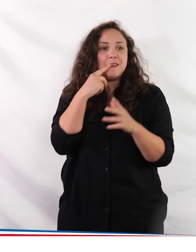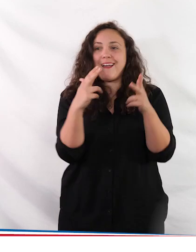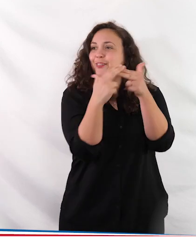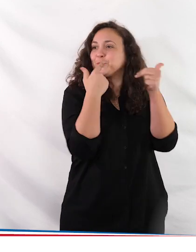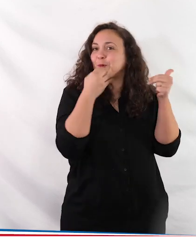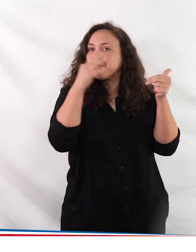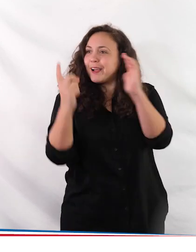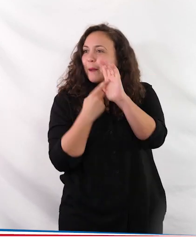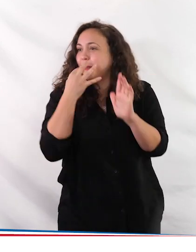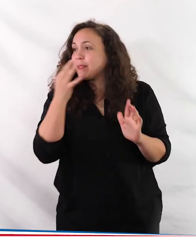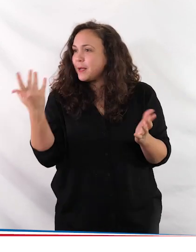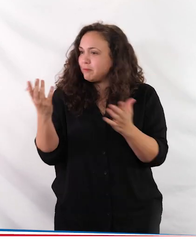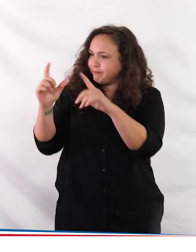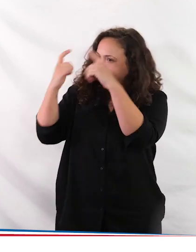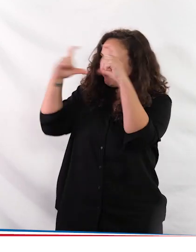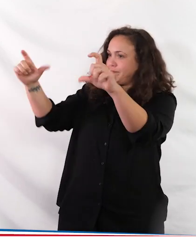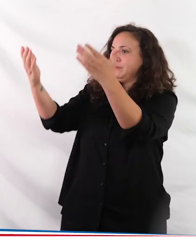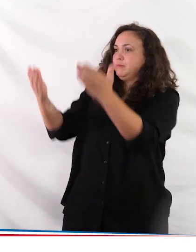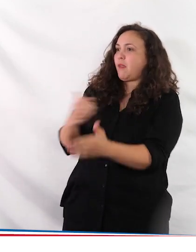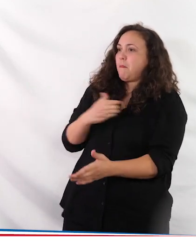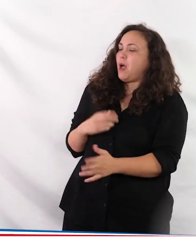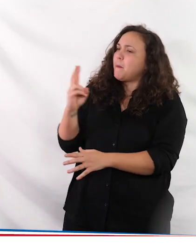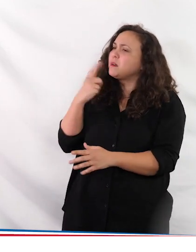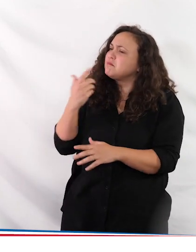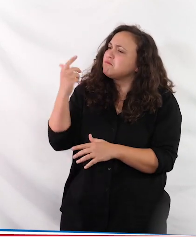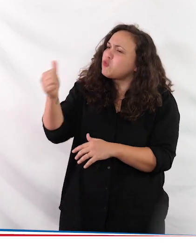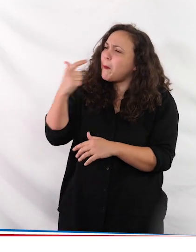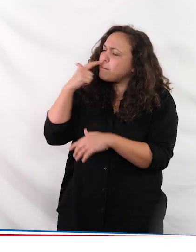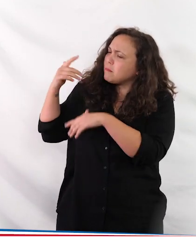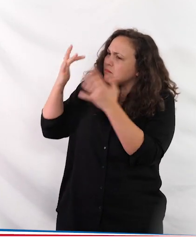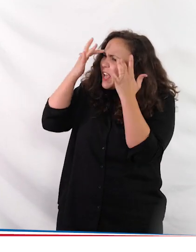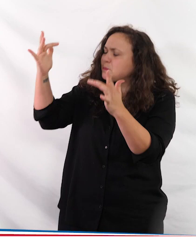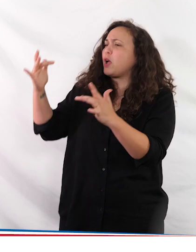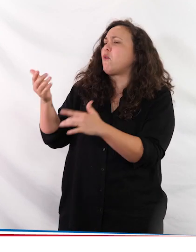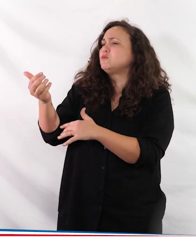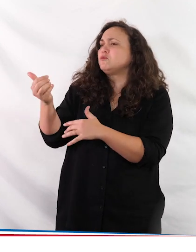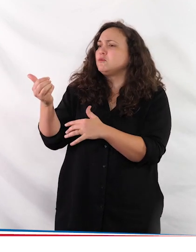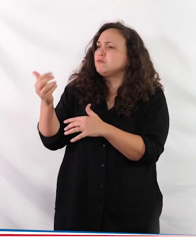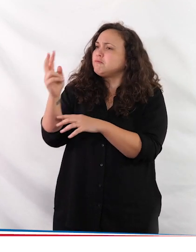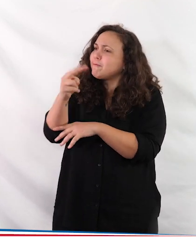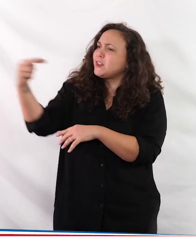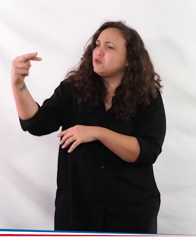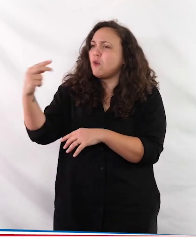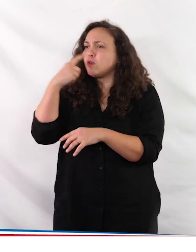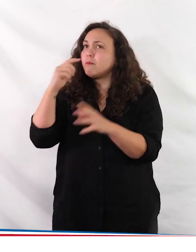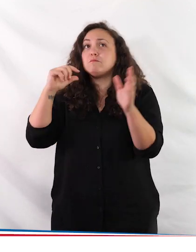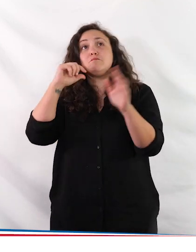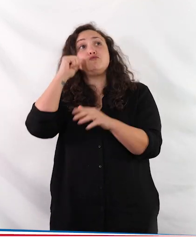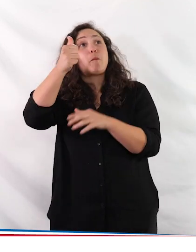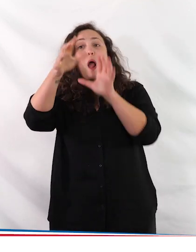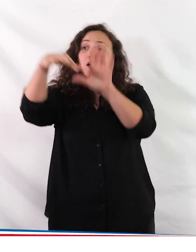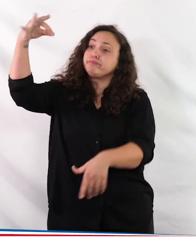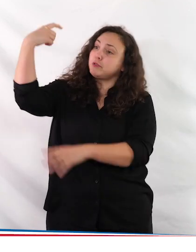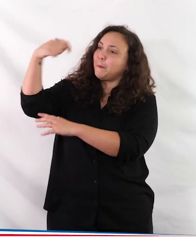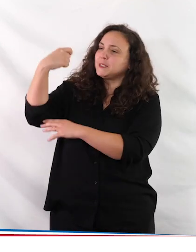propos introductif, mais de votre expérience, c'est ce regard-là qui est aussi intéressant si demain vous êtes présidente. Bien sûr,